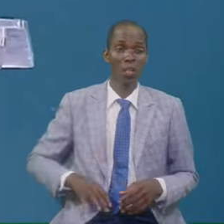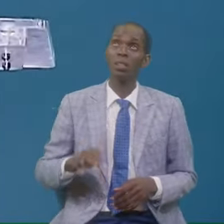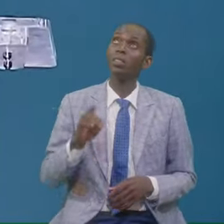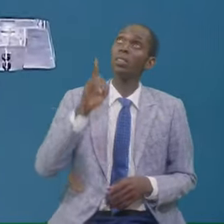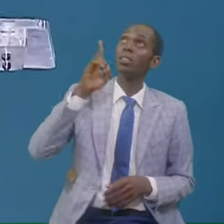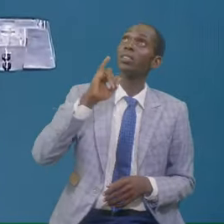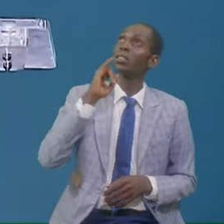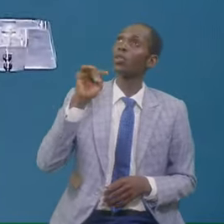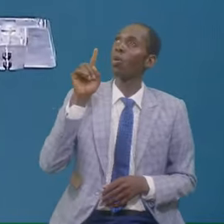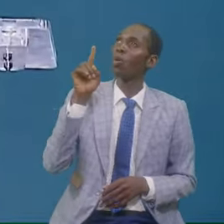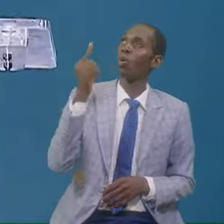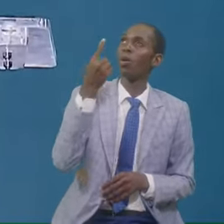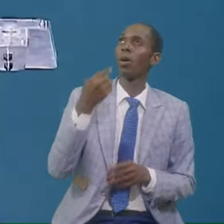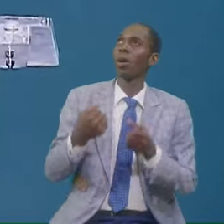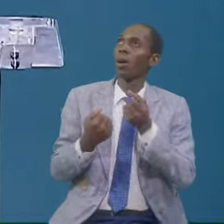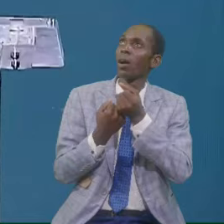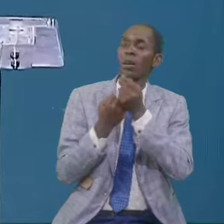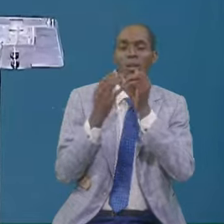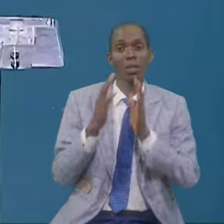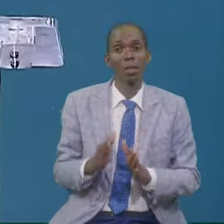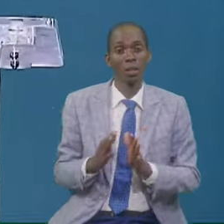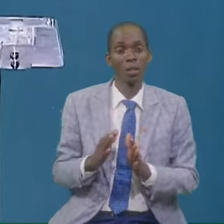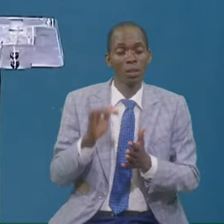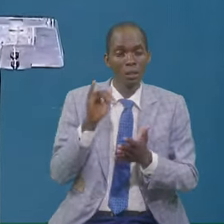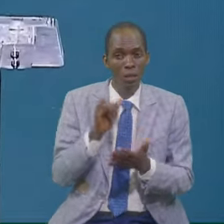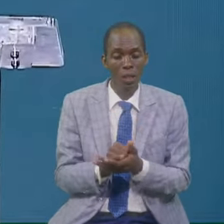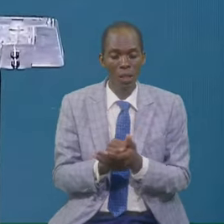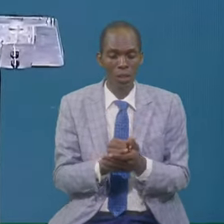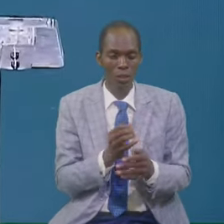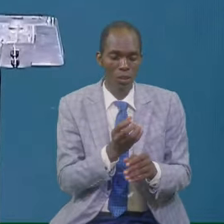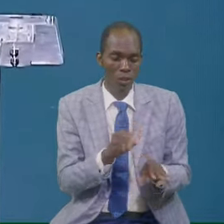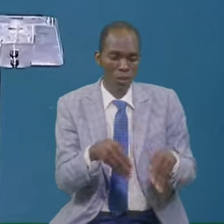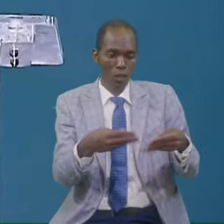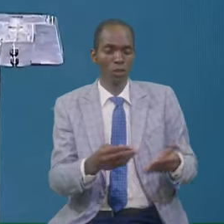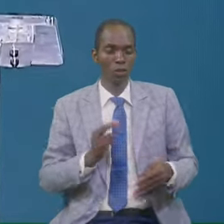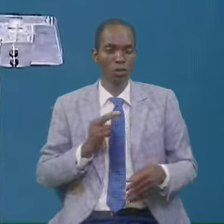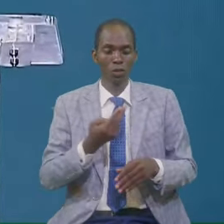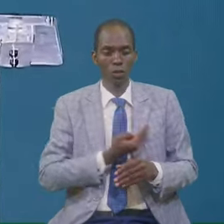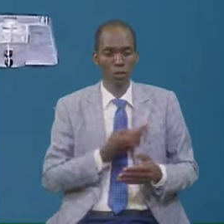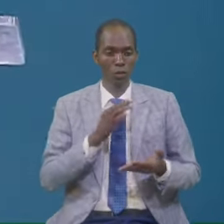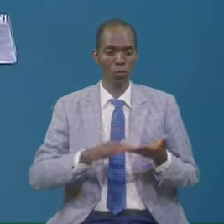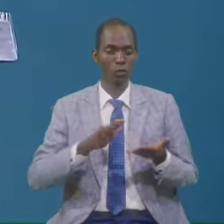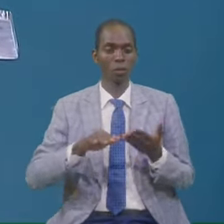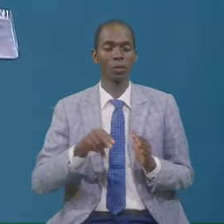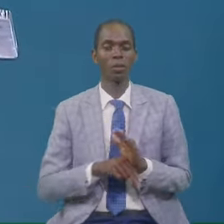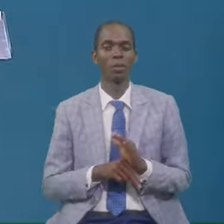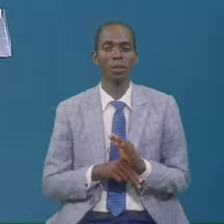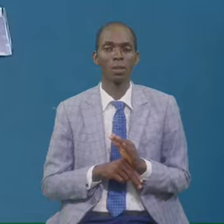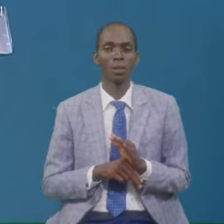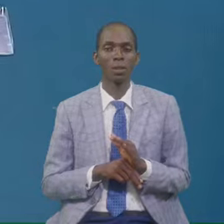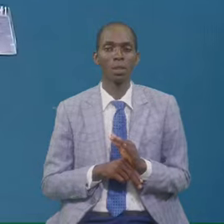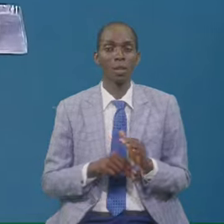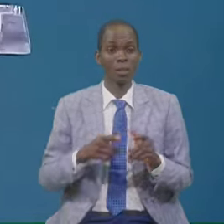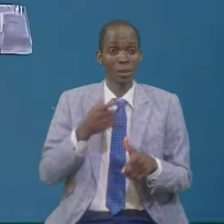క్రీస్తు మాత్రమే అట్టి న్యాయవాది. That secures forgiveness for us. ఆయన మనకు పాప క్షమాపణను గ్రహిస్తారు. And then he